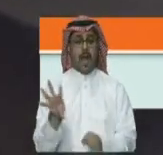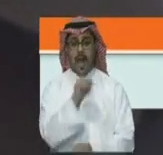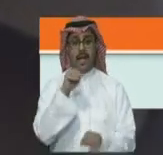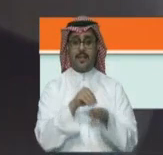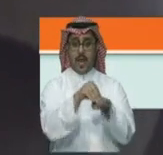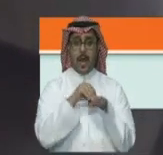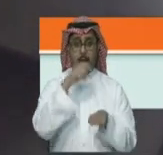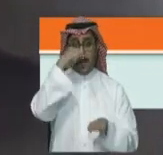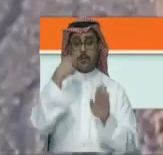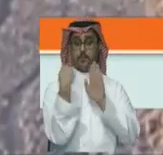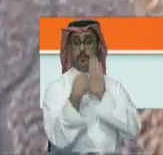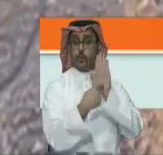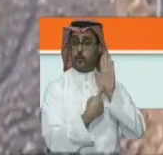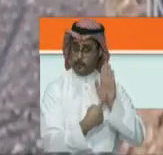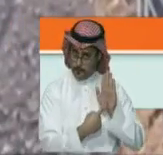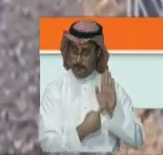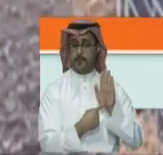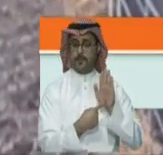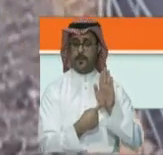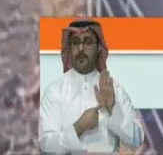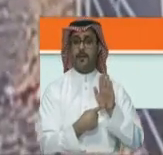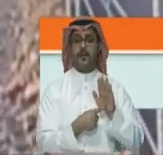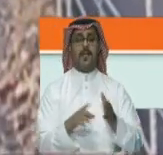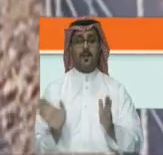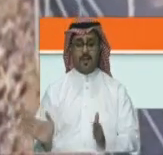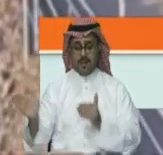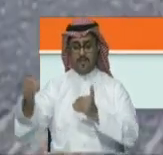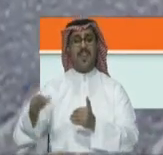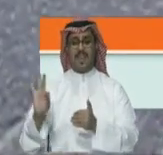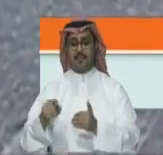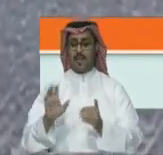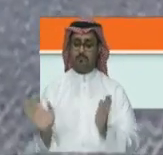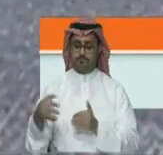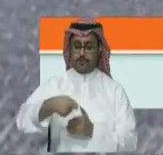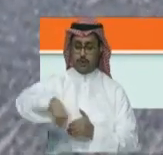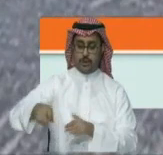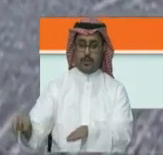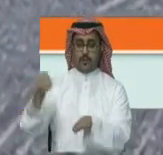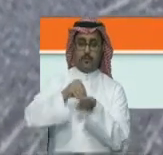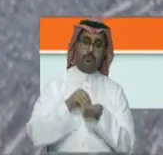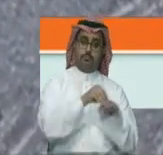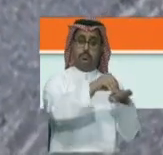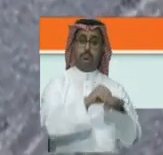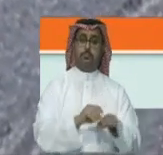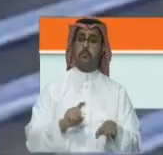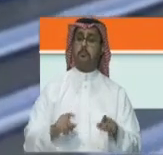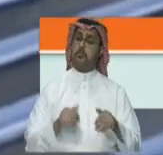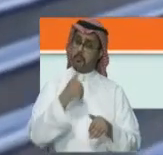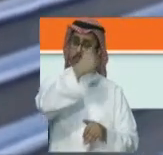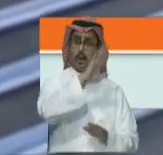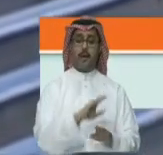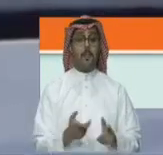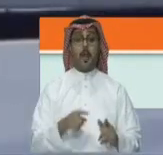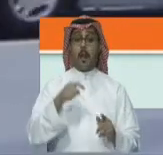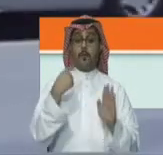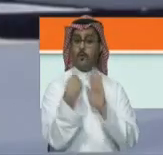النقل العام آلية تنفيذ أحكام لائحة نقل البضائع ووسطاء الشحن وتأجير الشاحنات على الطرق البرية، حيث